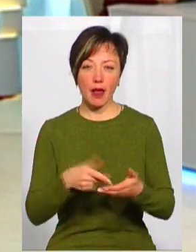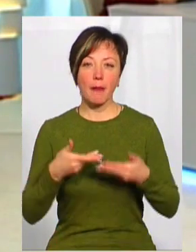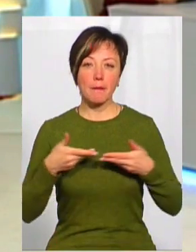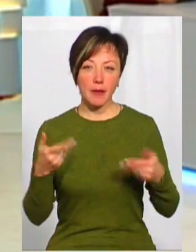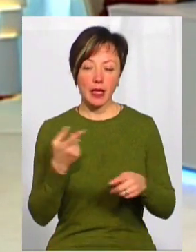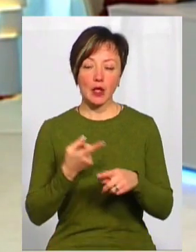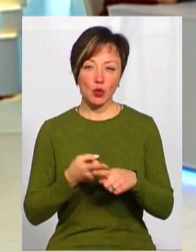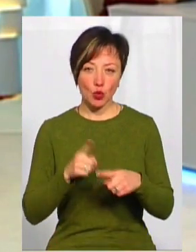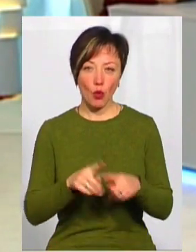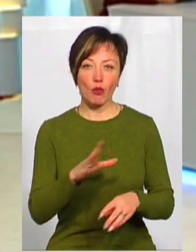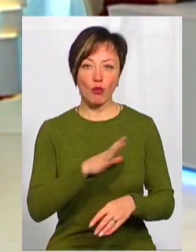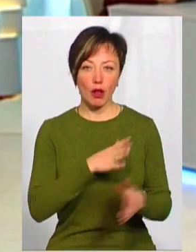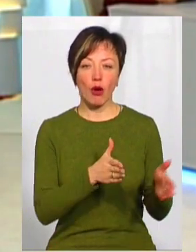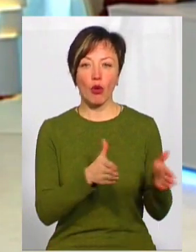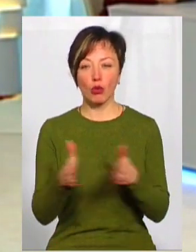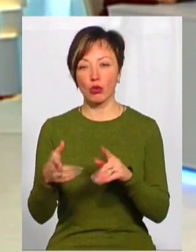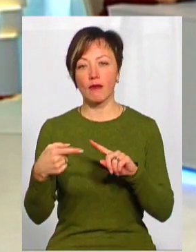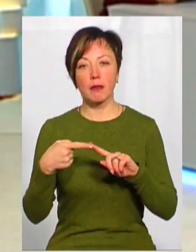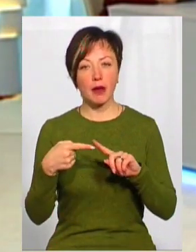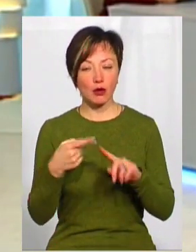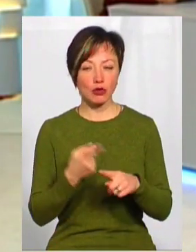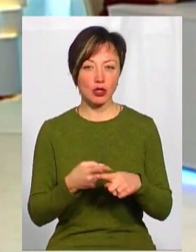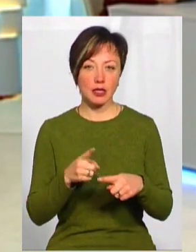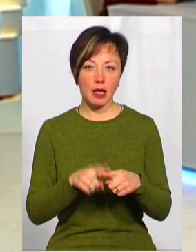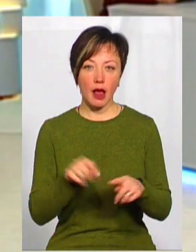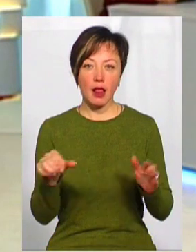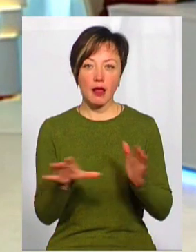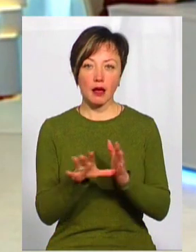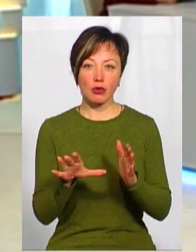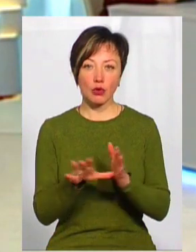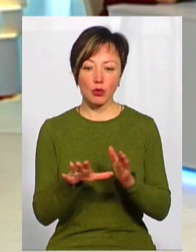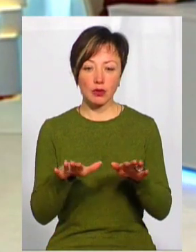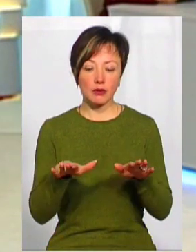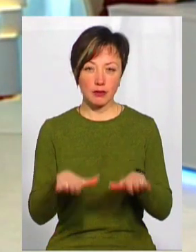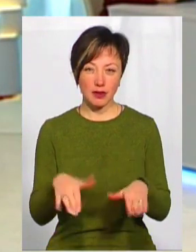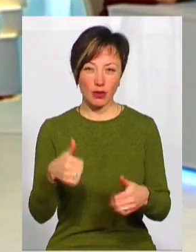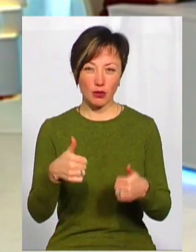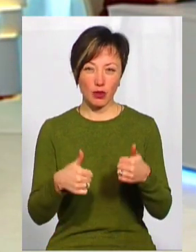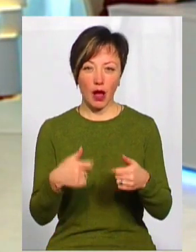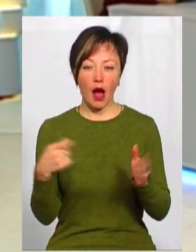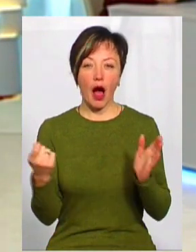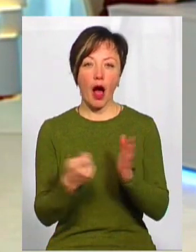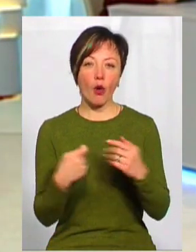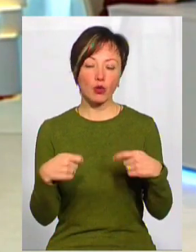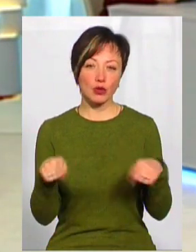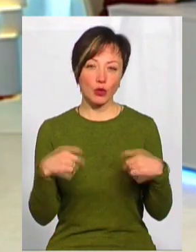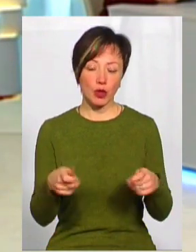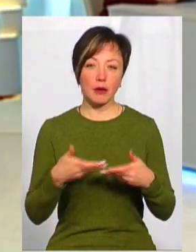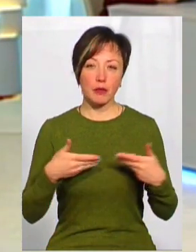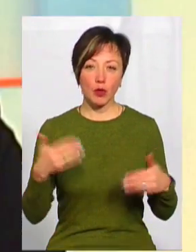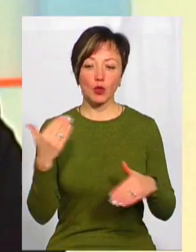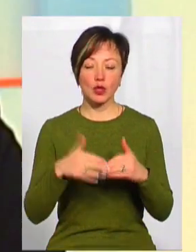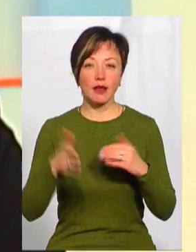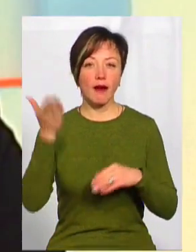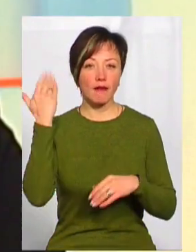готові. Перше, це електронні площадки, про які він говорив, це аукціони. Ну, ми вже